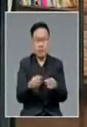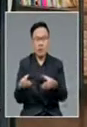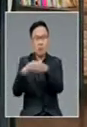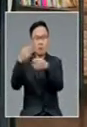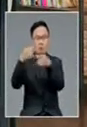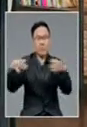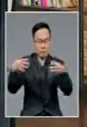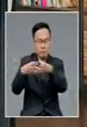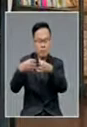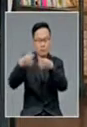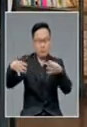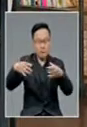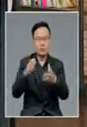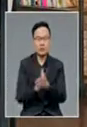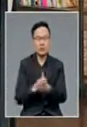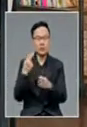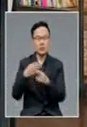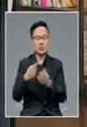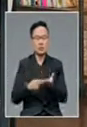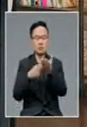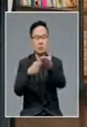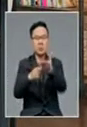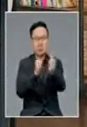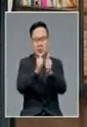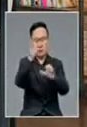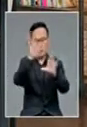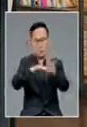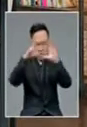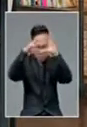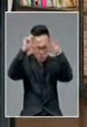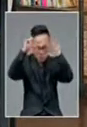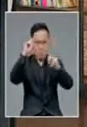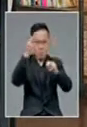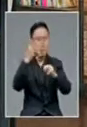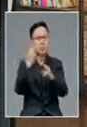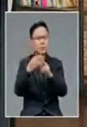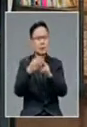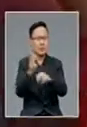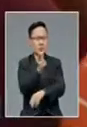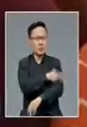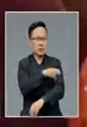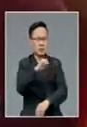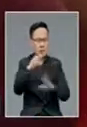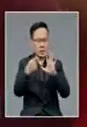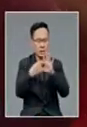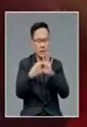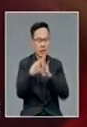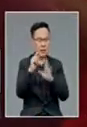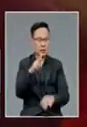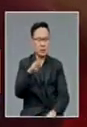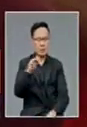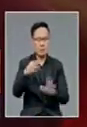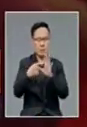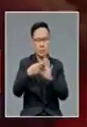ซียเสนอชื่อคนนี้เลยมหาธีร์มูฮัมหมัดเราน่าจะคุ้นกันดีเป็นอดีตผู้นำมาเลเซียนะคะไปลงสมัครชิงตำแหน่งนายกรัฐม